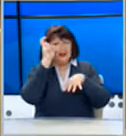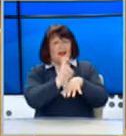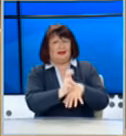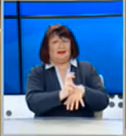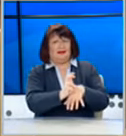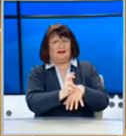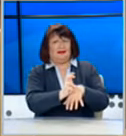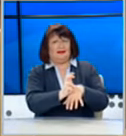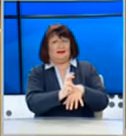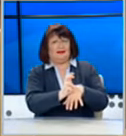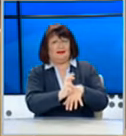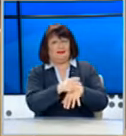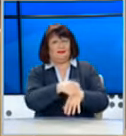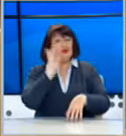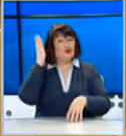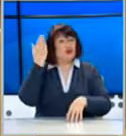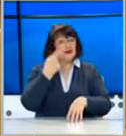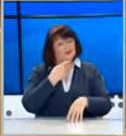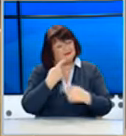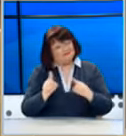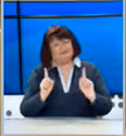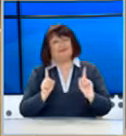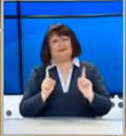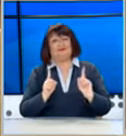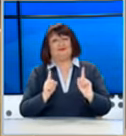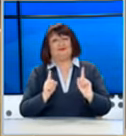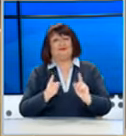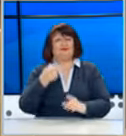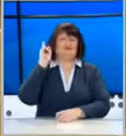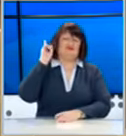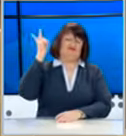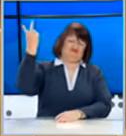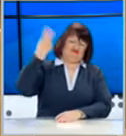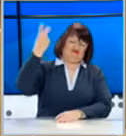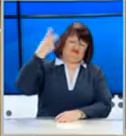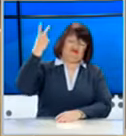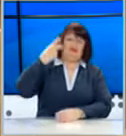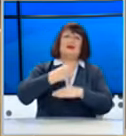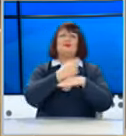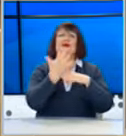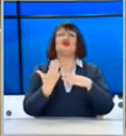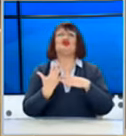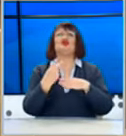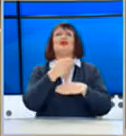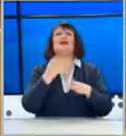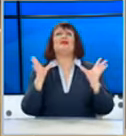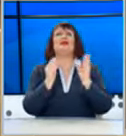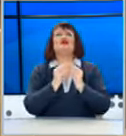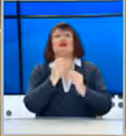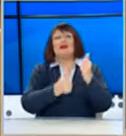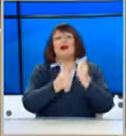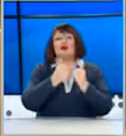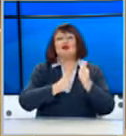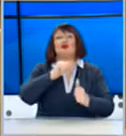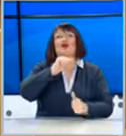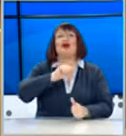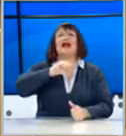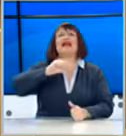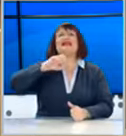και θυμούνται τι λέγατε τότε όταν καταγγέλατε το ΠΑΣΟΚ για το ΑΣΕΠ, ότι είναι ένα